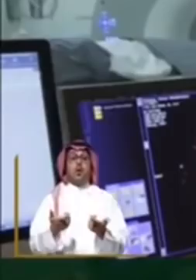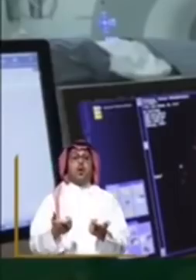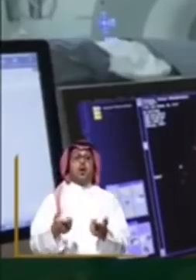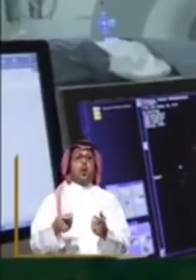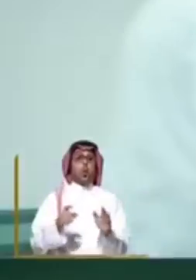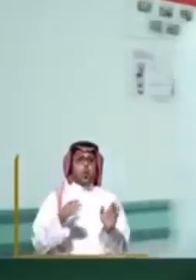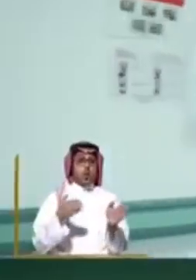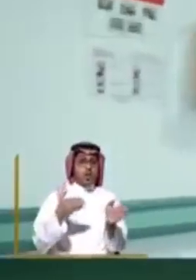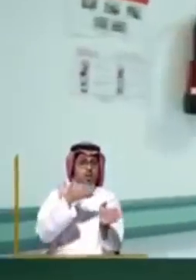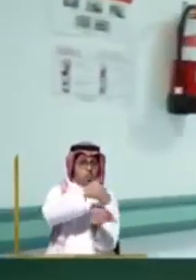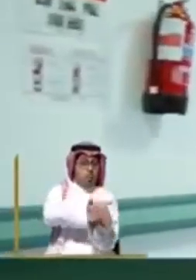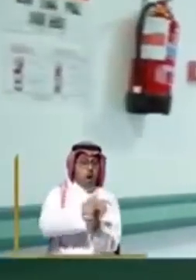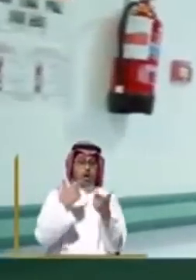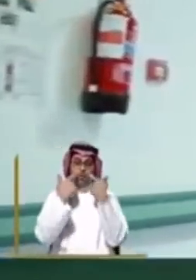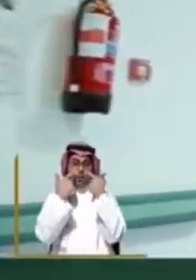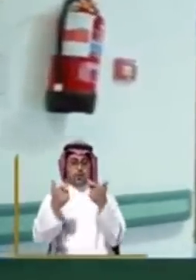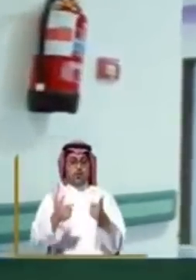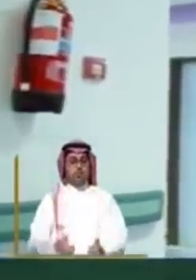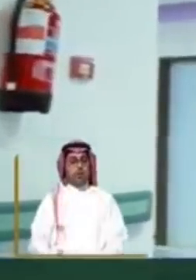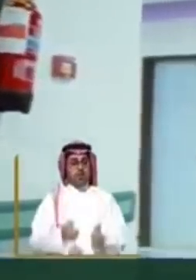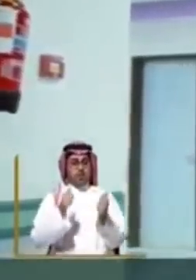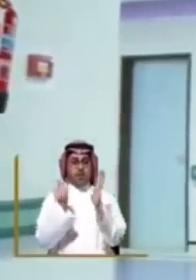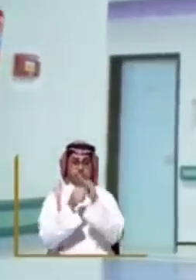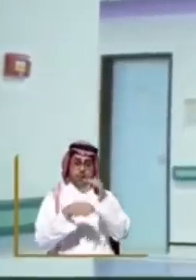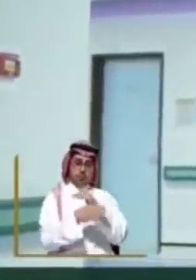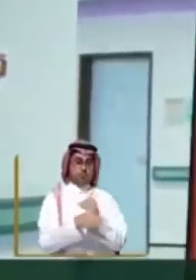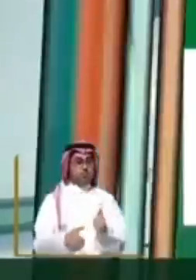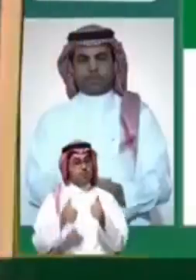الالتزام بالتدابير الوقائية.